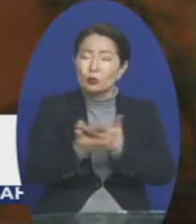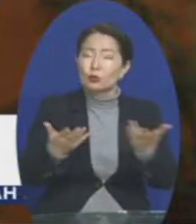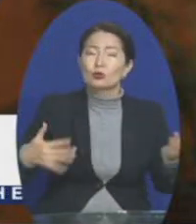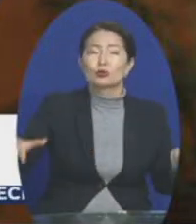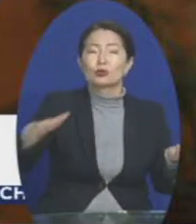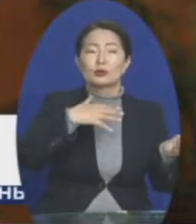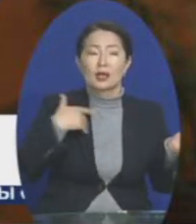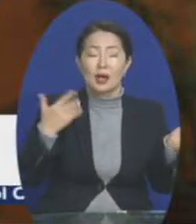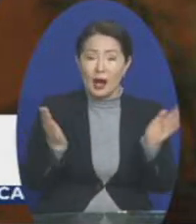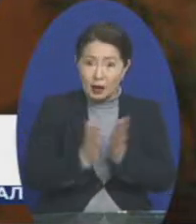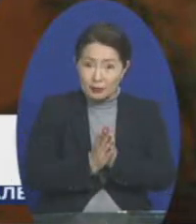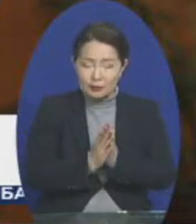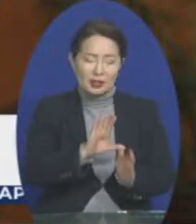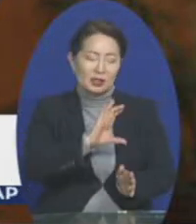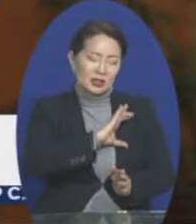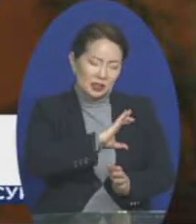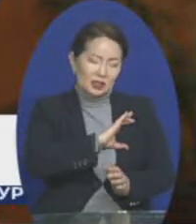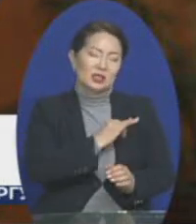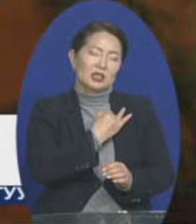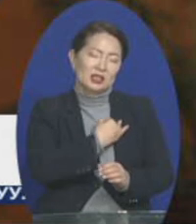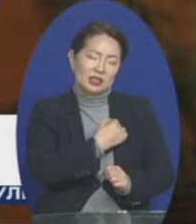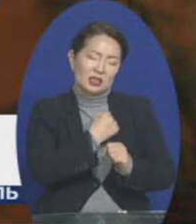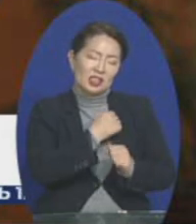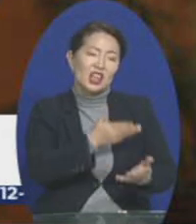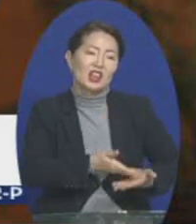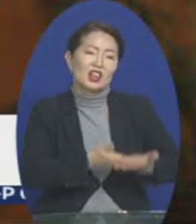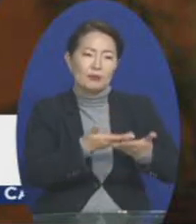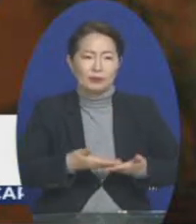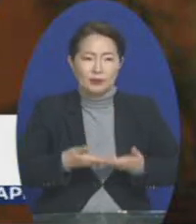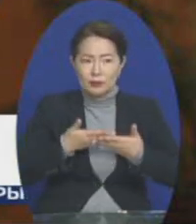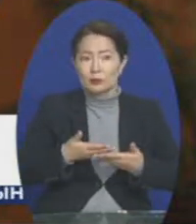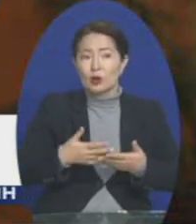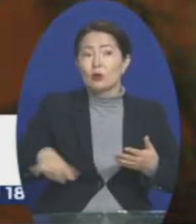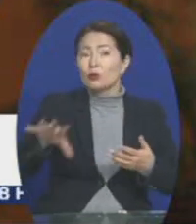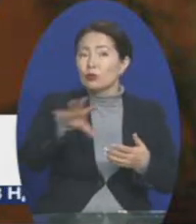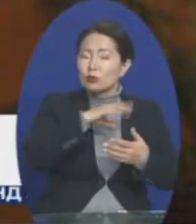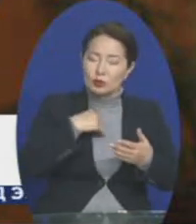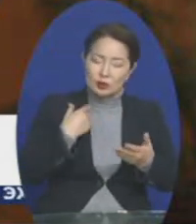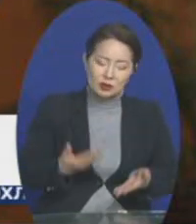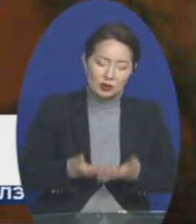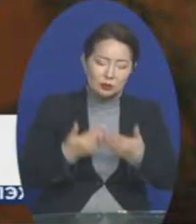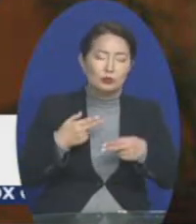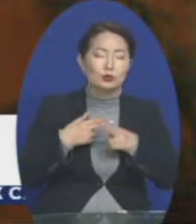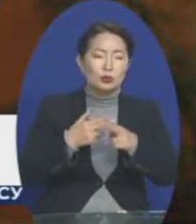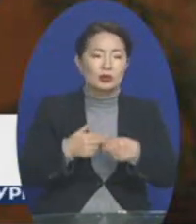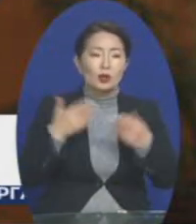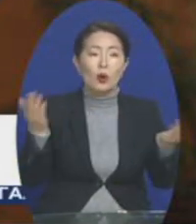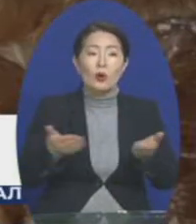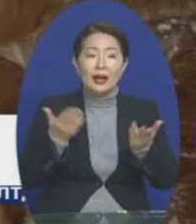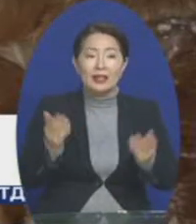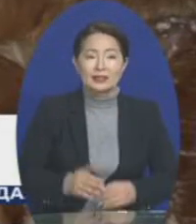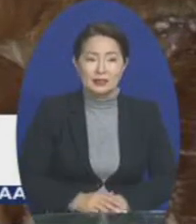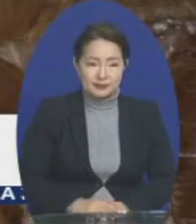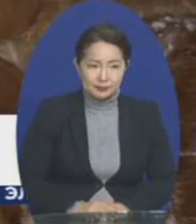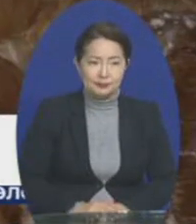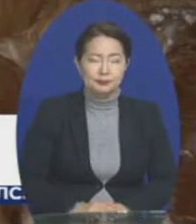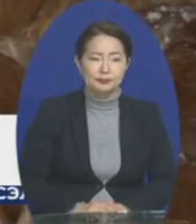хамт байж сэтгэл итгэлийн дэм мөхөж бүх талаар дэмжин туслахыг уриалж байна.